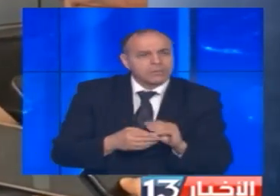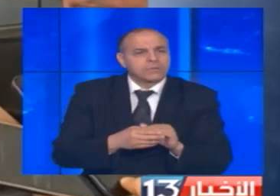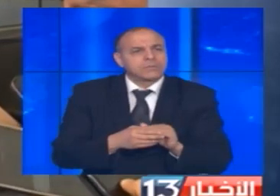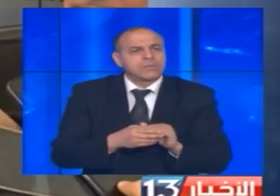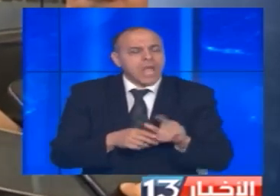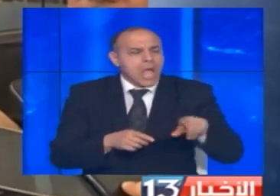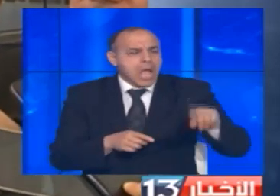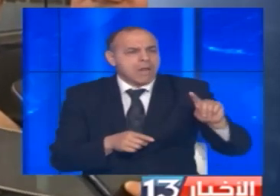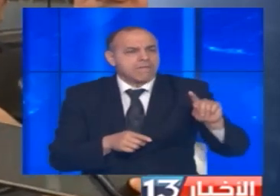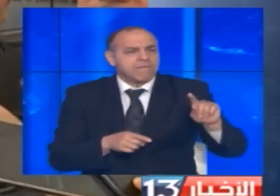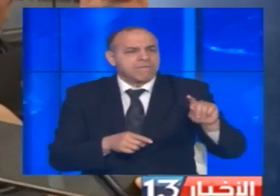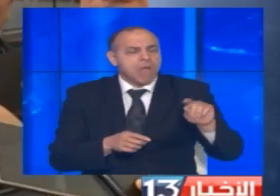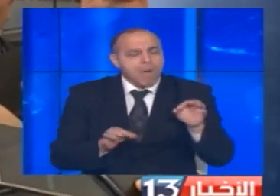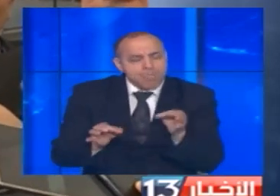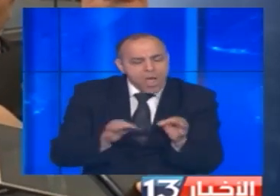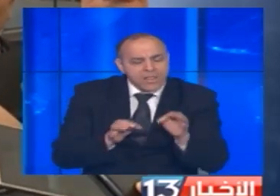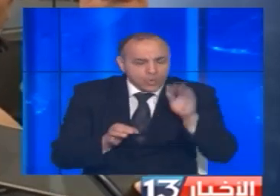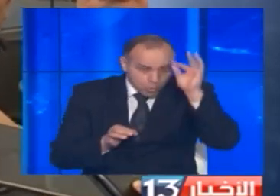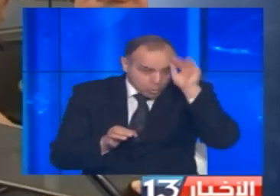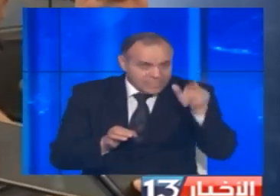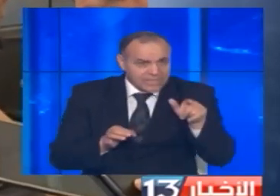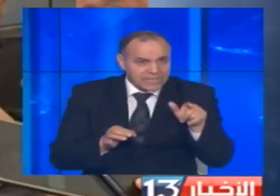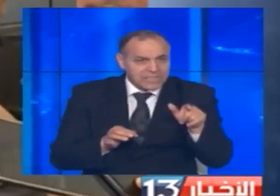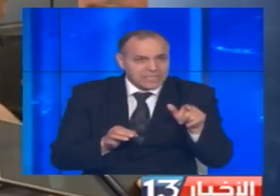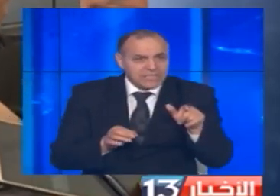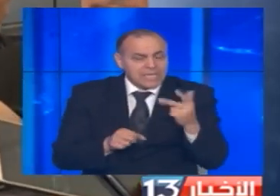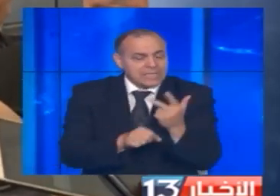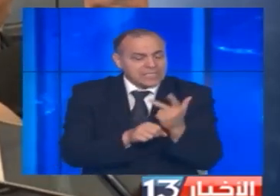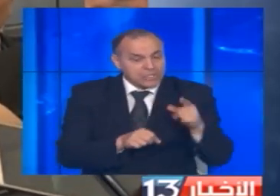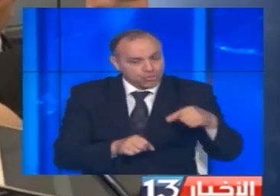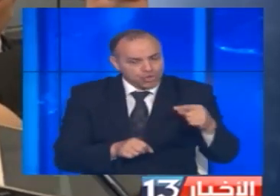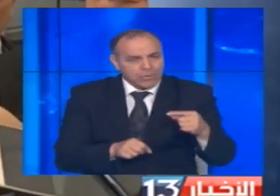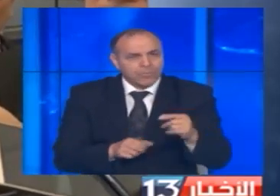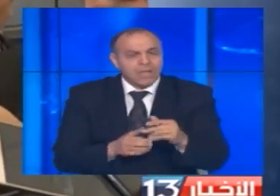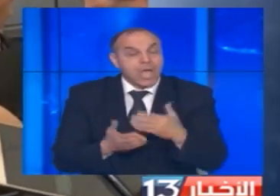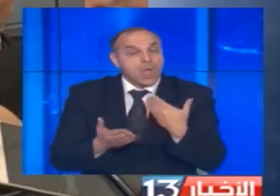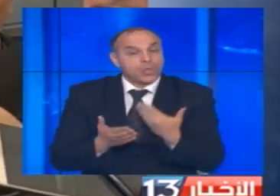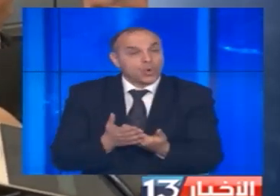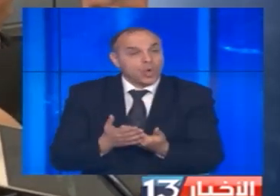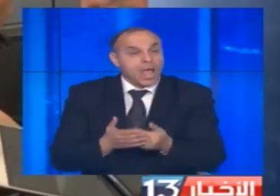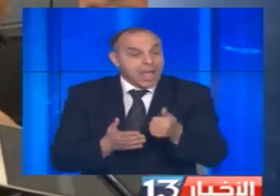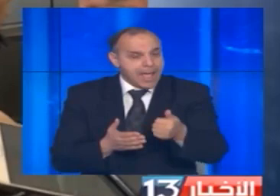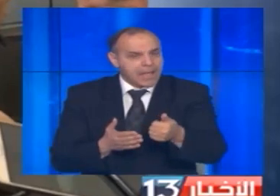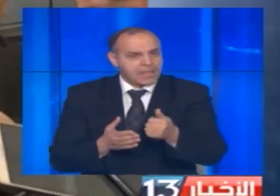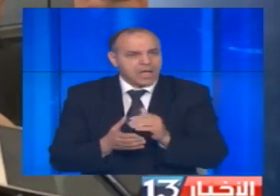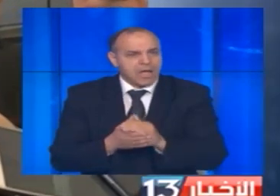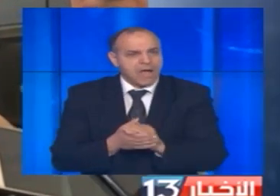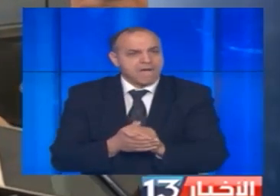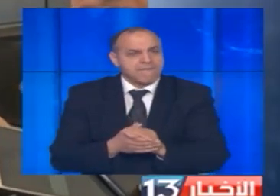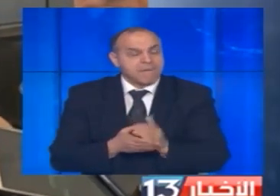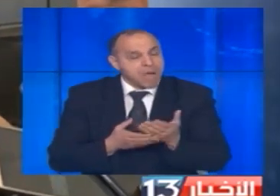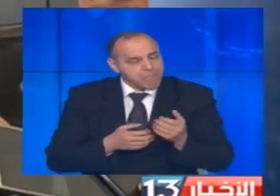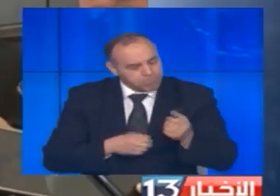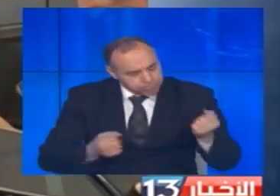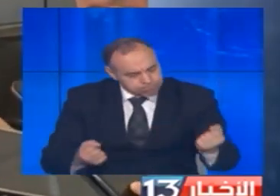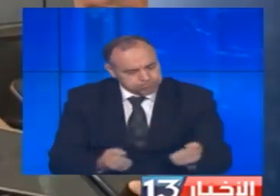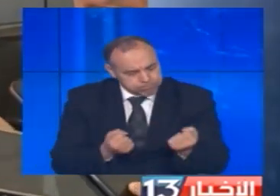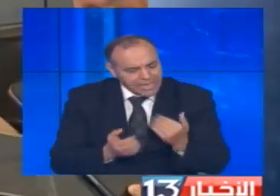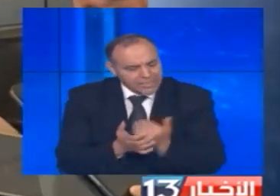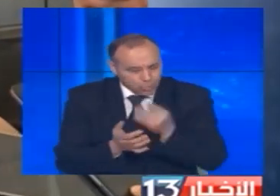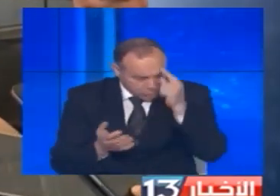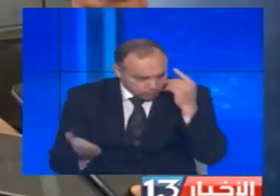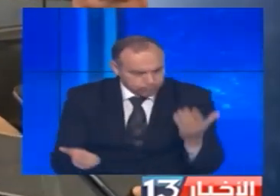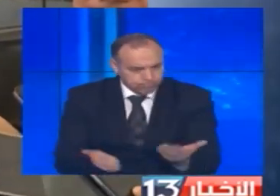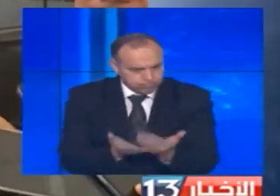أكثر من 1000 مهندس تونسي في 3 سنوات القادمة. هذا يدل على شيء، أنه هناك عودة أولا للحركة الاقتصادية في